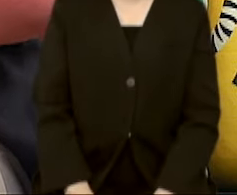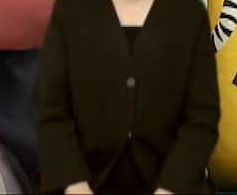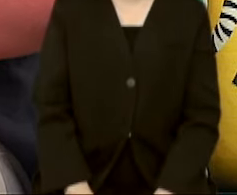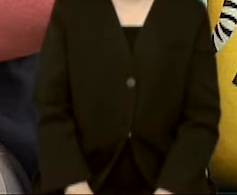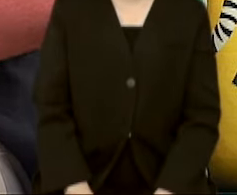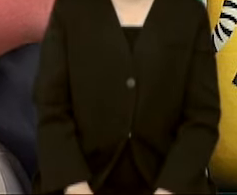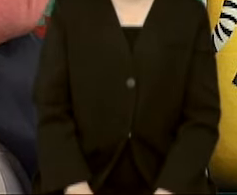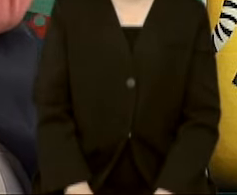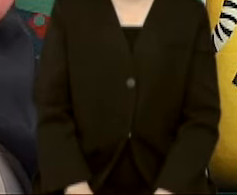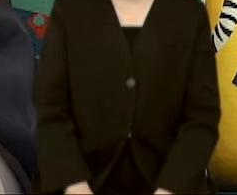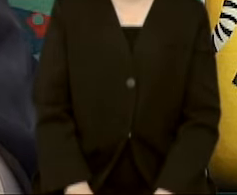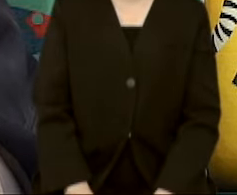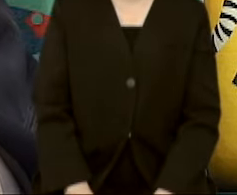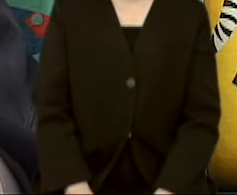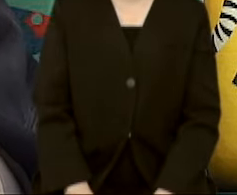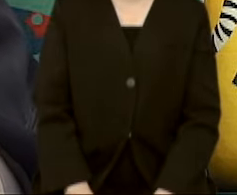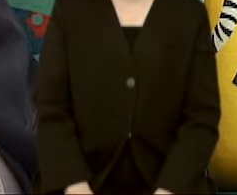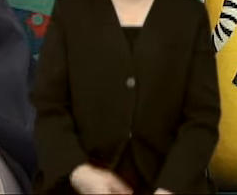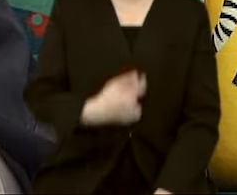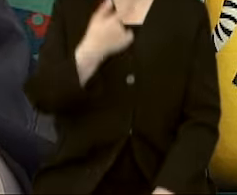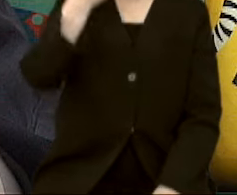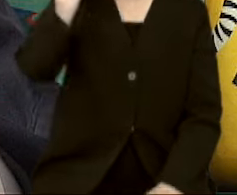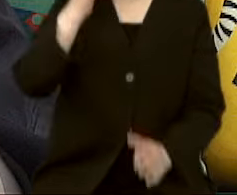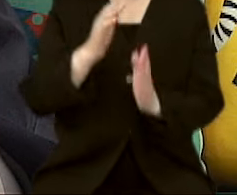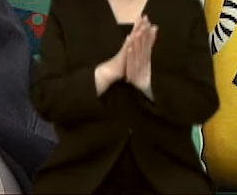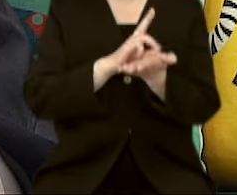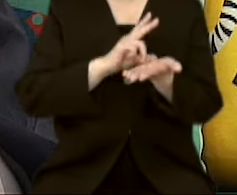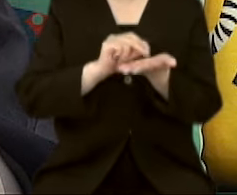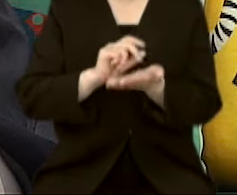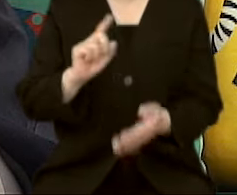있으면 나눠주십시오. 네, 제가 기도 제목은